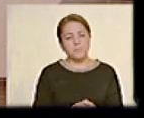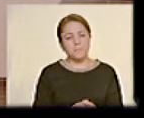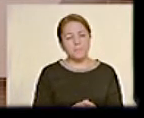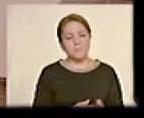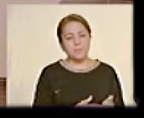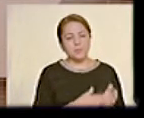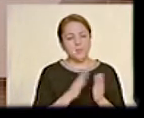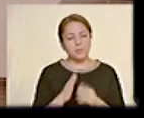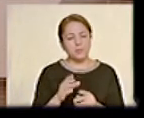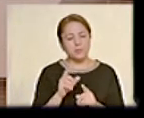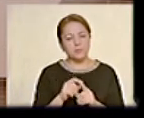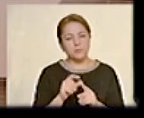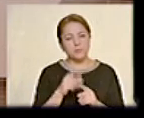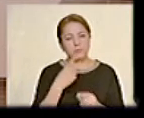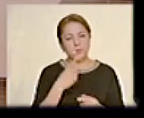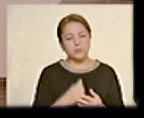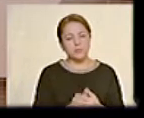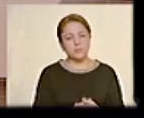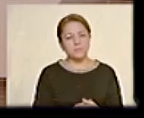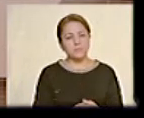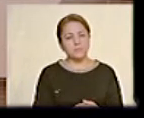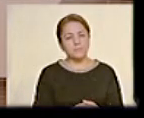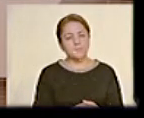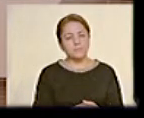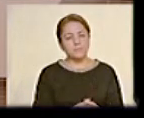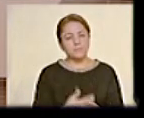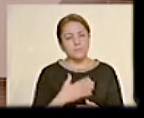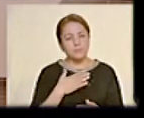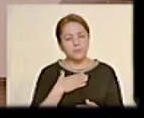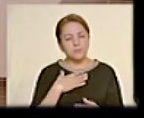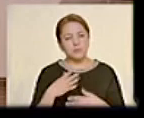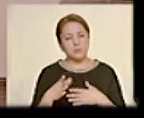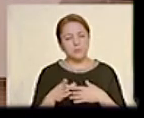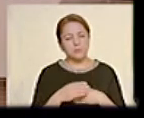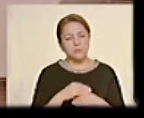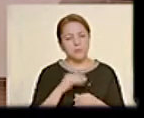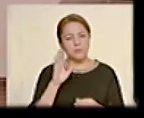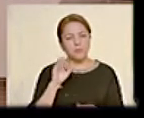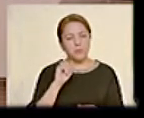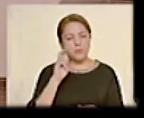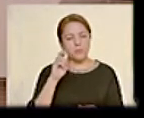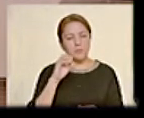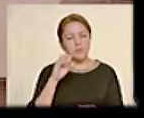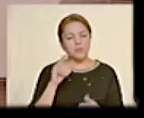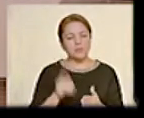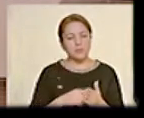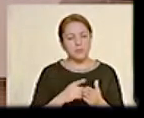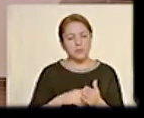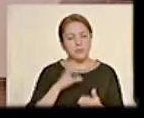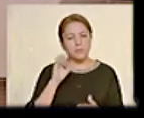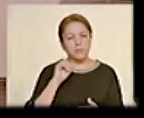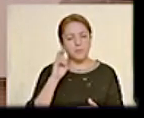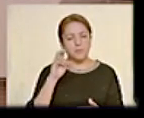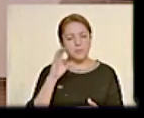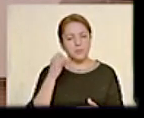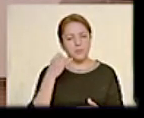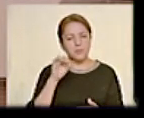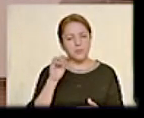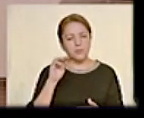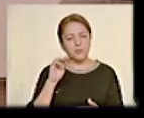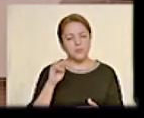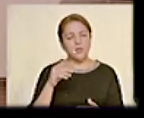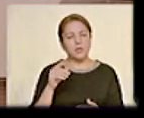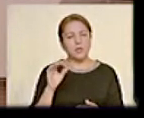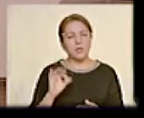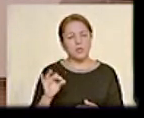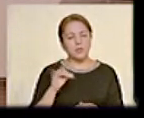keyingi tushunchamizga to'xtalib o'taylik. Biz siz bilan veb-sahifalar va veb-sayt haqida gaplashdik.